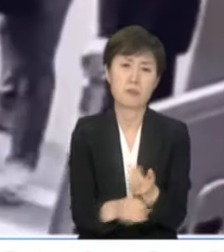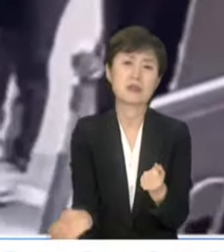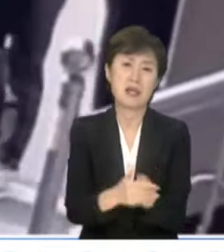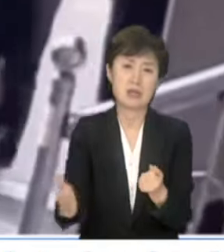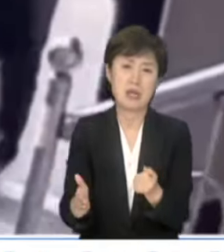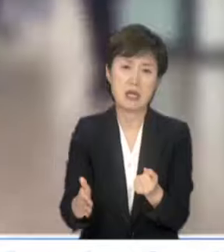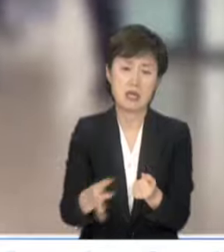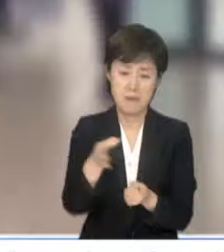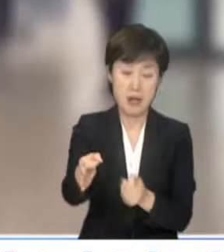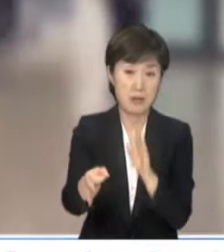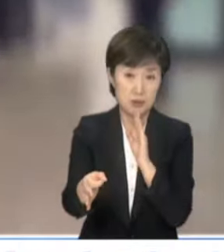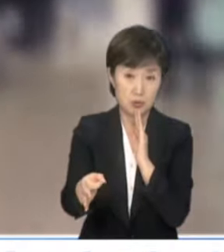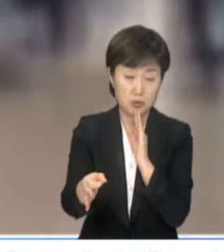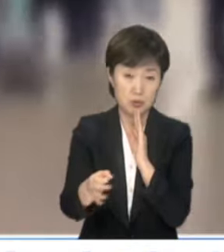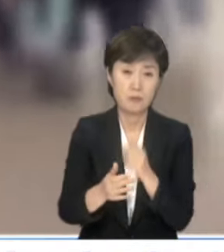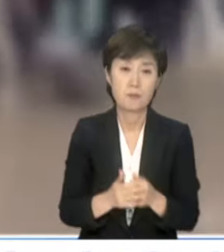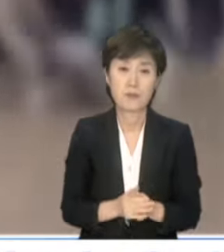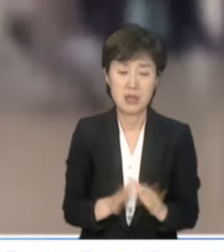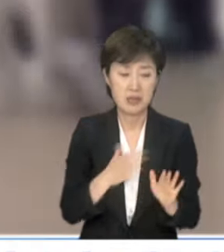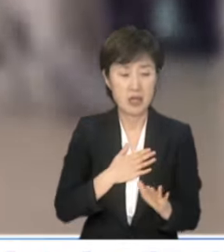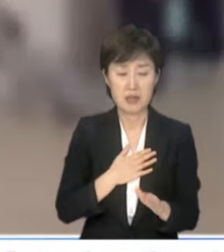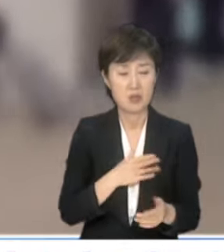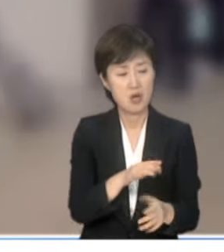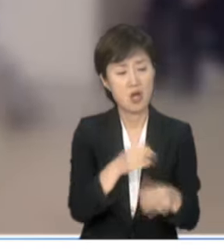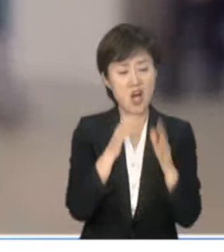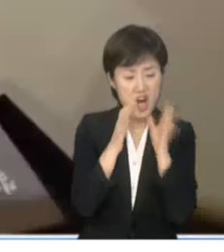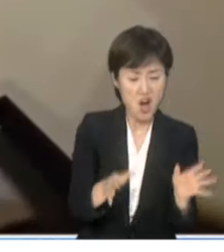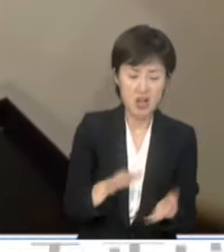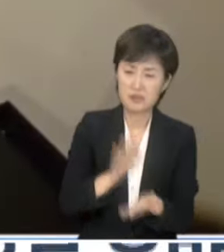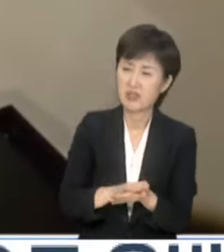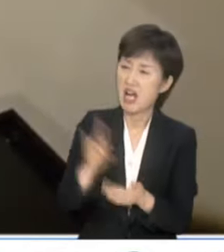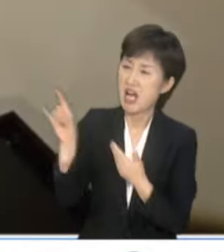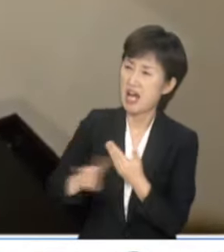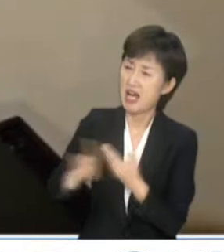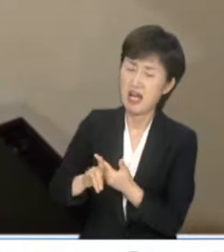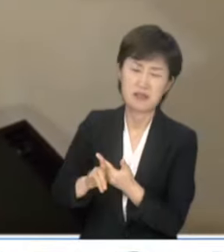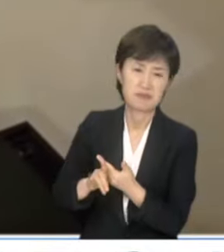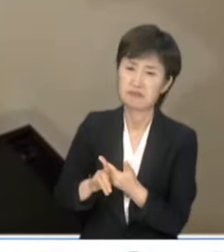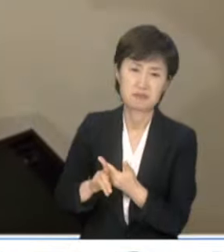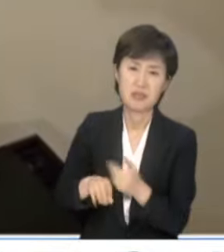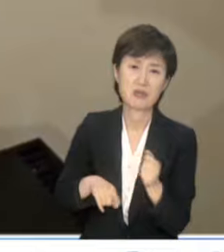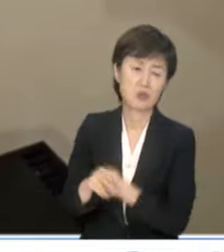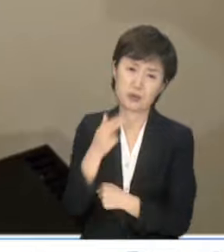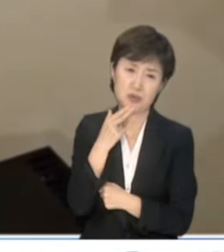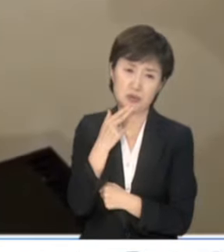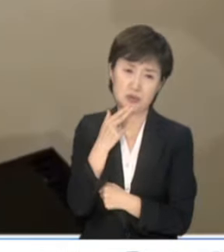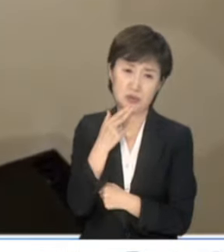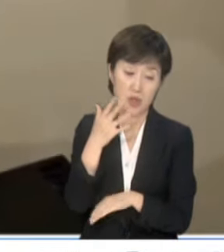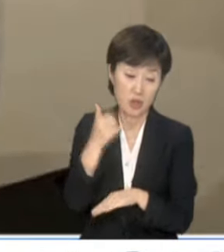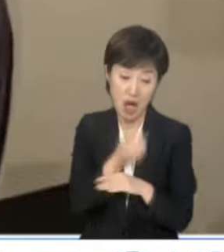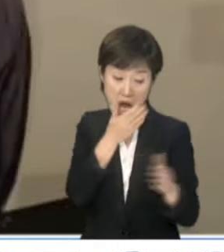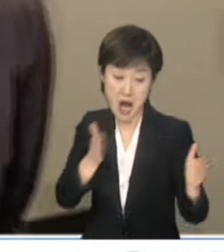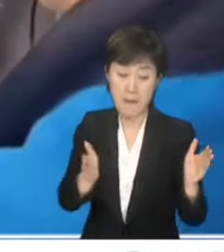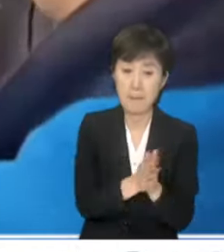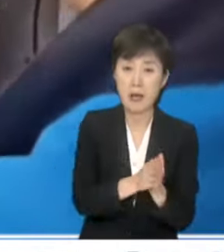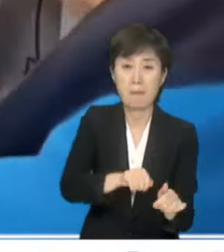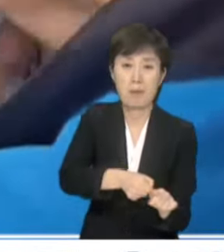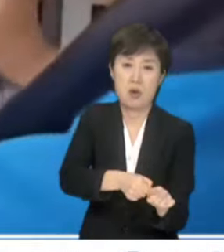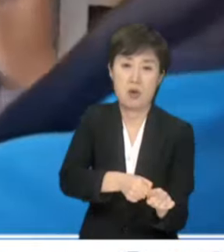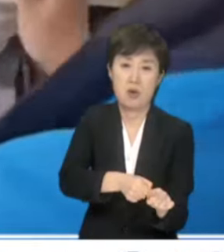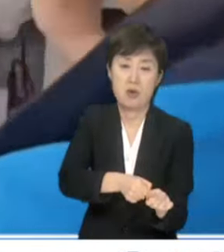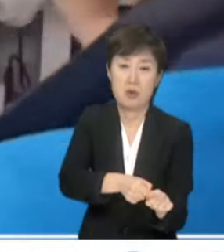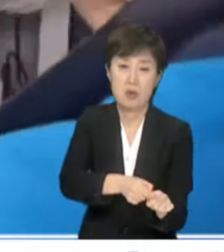비용을 준다라는 측면에서는 아무리 내가 이런 조직에 속았다고 하더라도 그 마약의 공범이라는 재책을 벗어나기가 어렵고